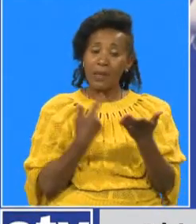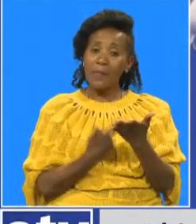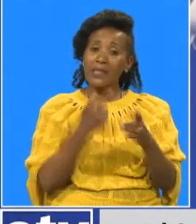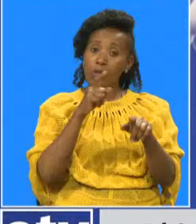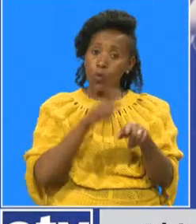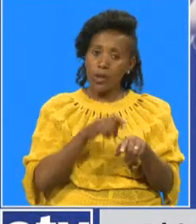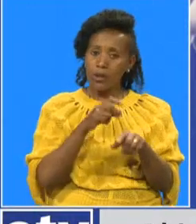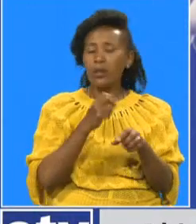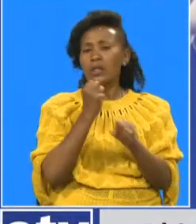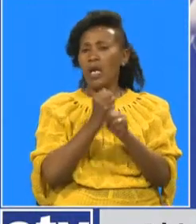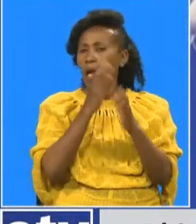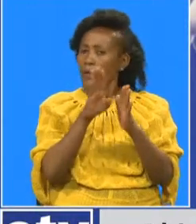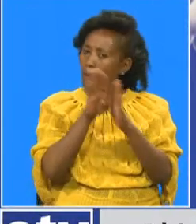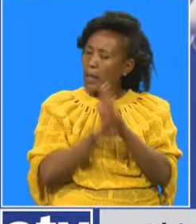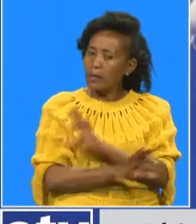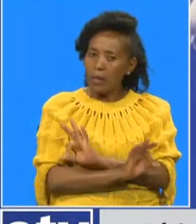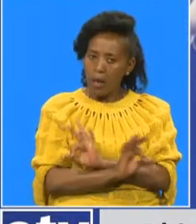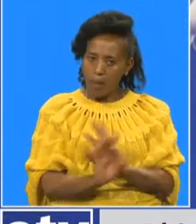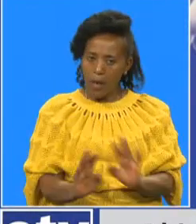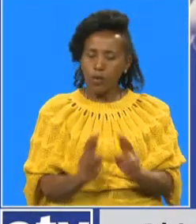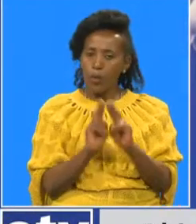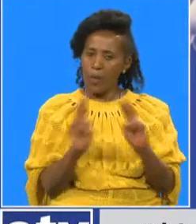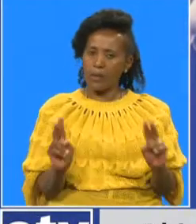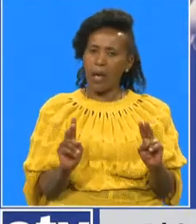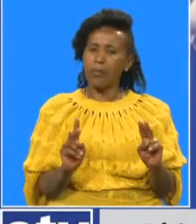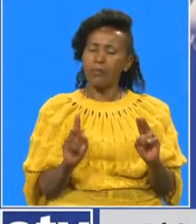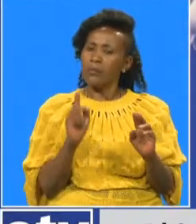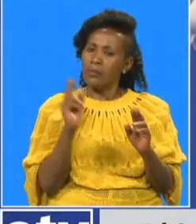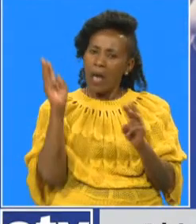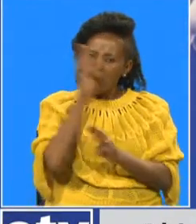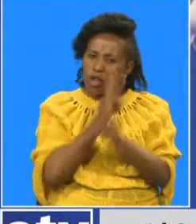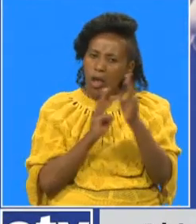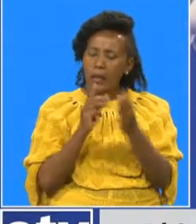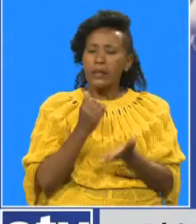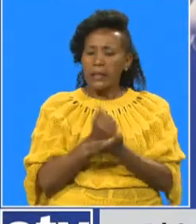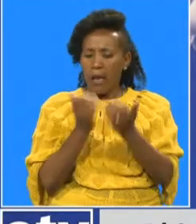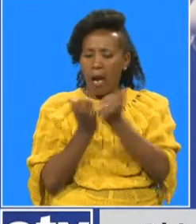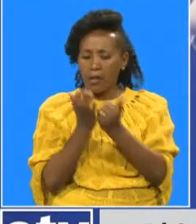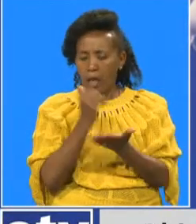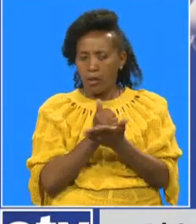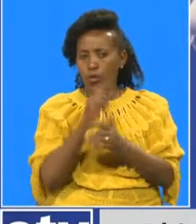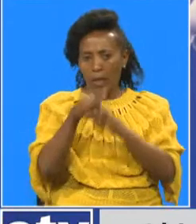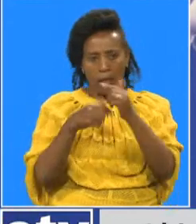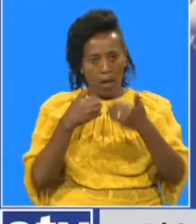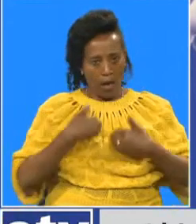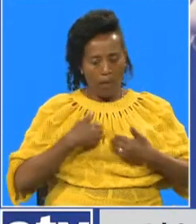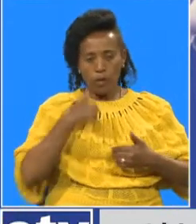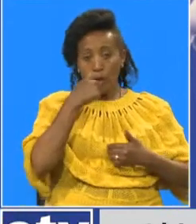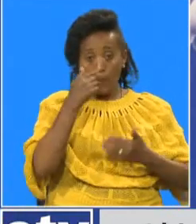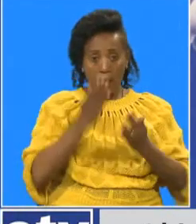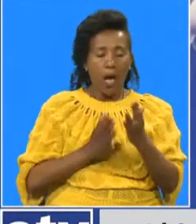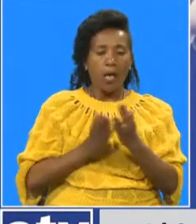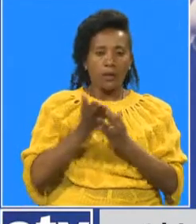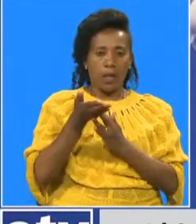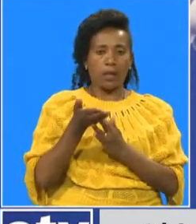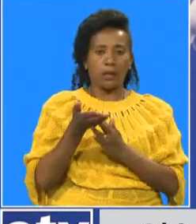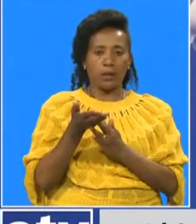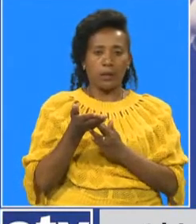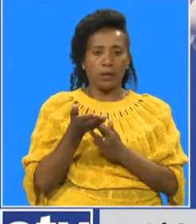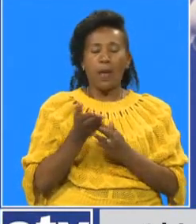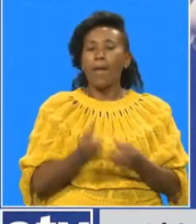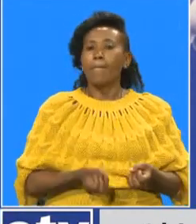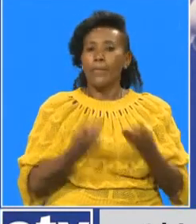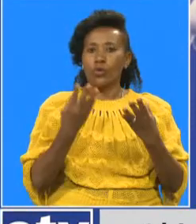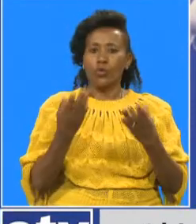ወቅት ሰራተኛ መቀነስ የለባችሁም፣ በጣም ክሪቲካል ታይም ነው፣ ተጋግዛችሁ መሄድ አለባችሁ ከሚል አንጻር